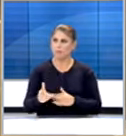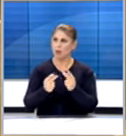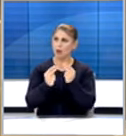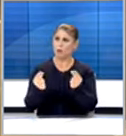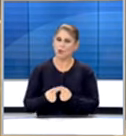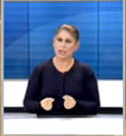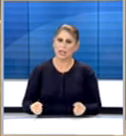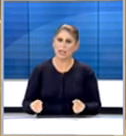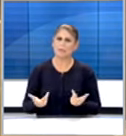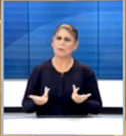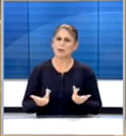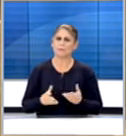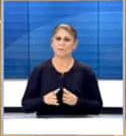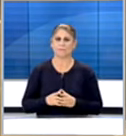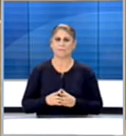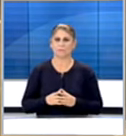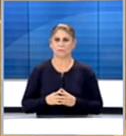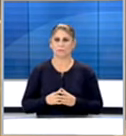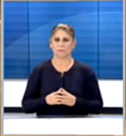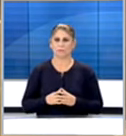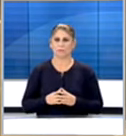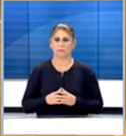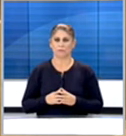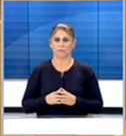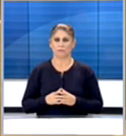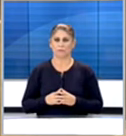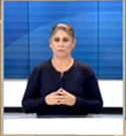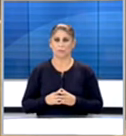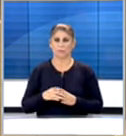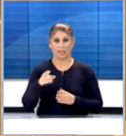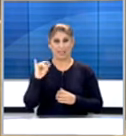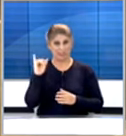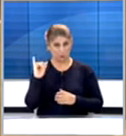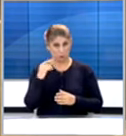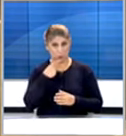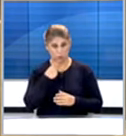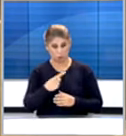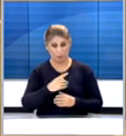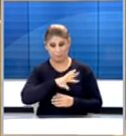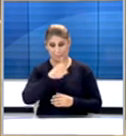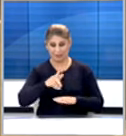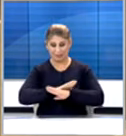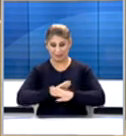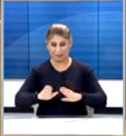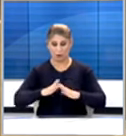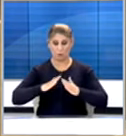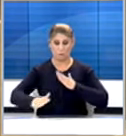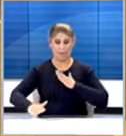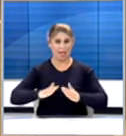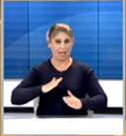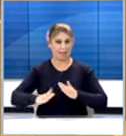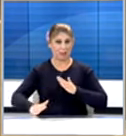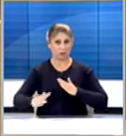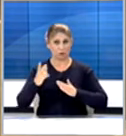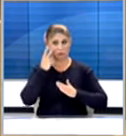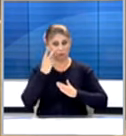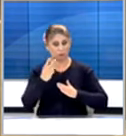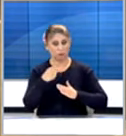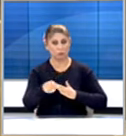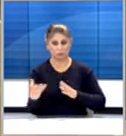αποτέλεσμα? Σύμφωνα με το ένα το Ινστιτούτο, μέχρι τα τέλη Μαρτίου διαπιστώνεται πως ενώ